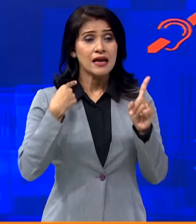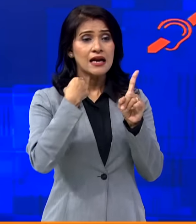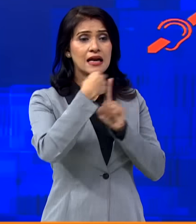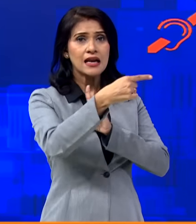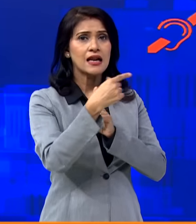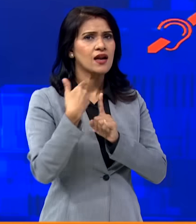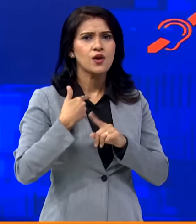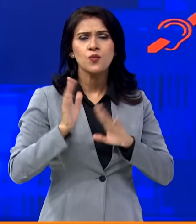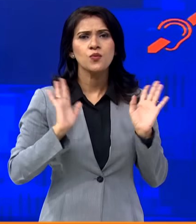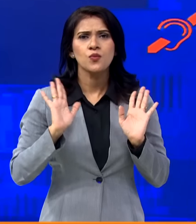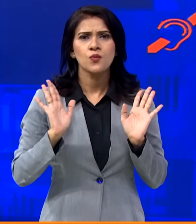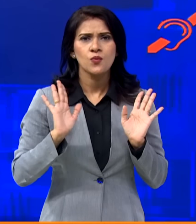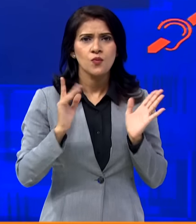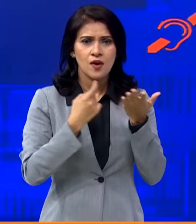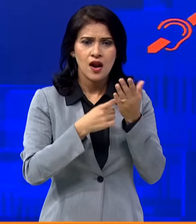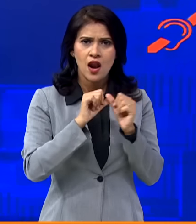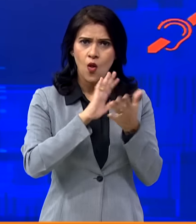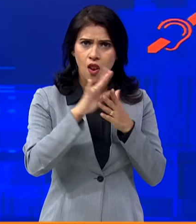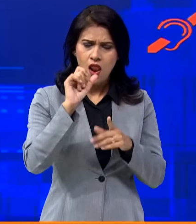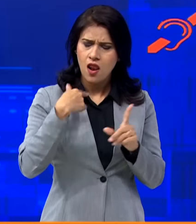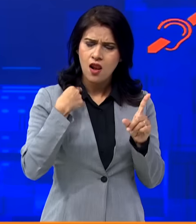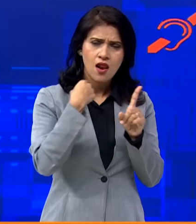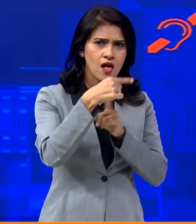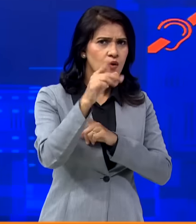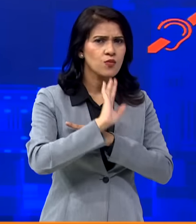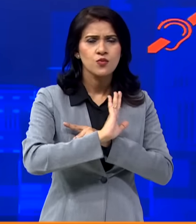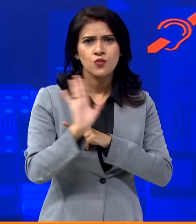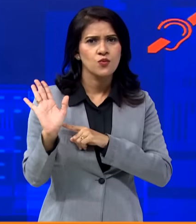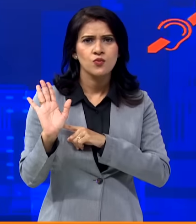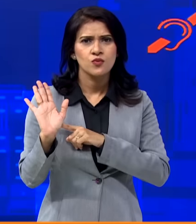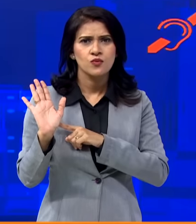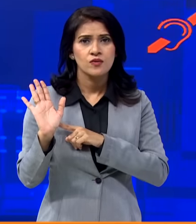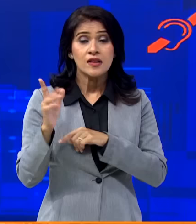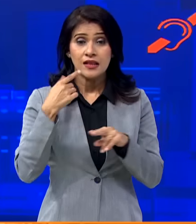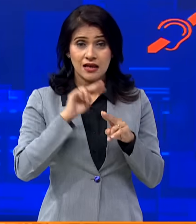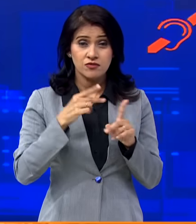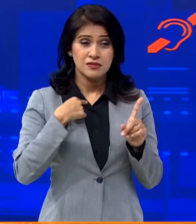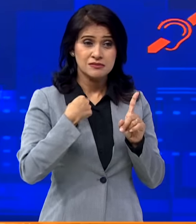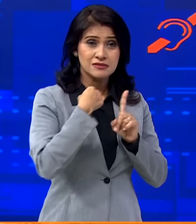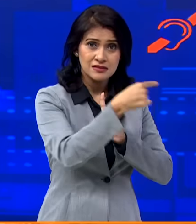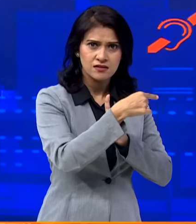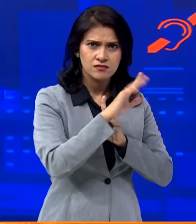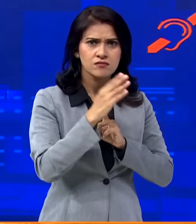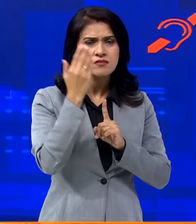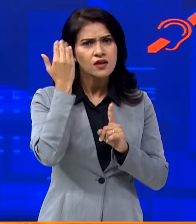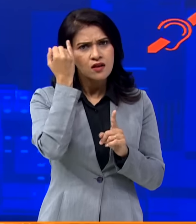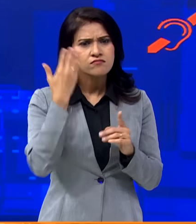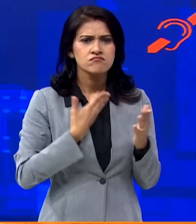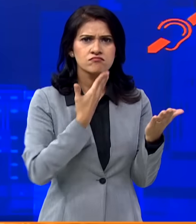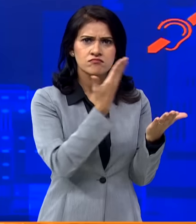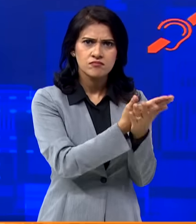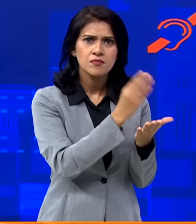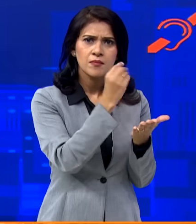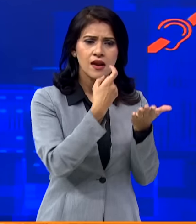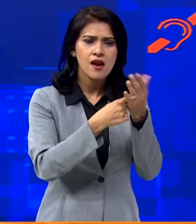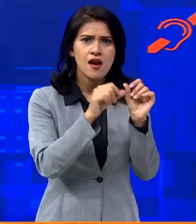हूं मैं राहुल गांधी जी का बिल्कुल विरोधी नहीं हूं अगर मैं राहुल गांधी जी का विरोधी होता तो उन्हें यह सलाह क्यों देता कि भैया राम